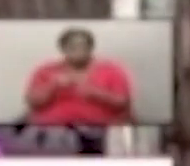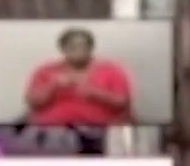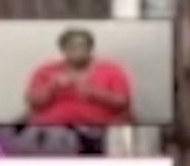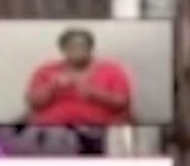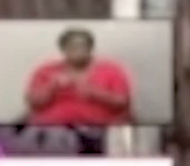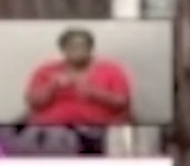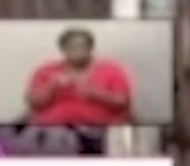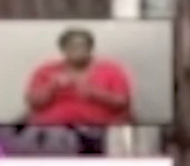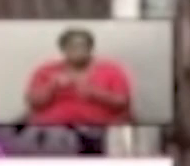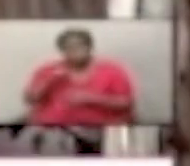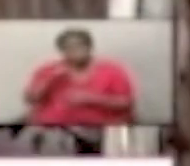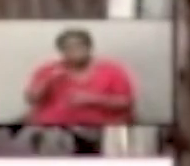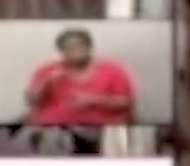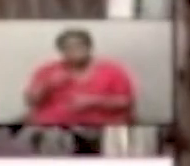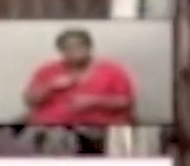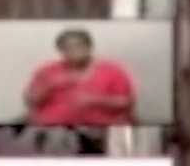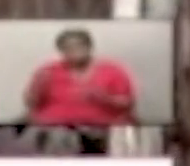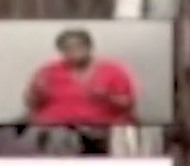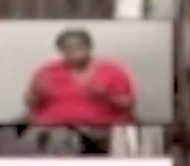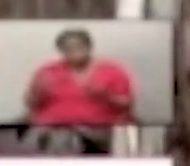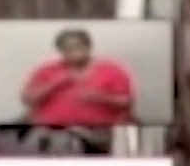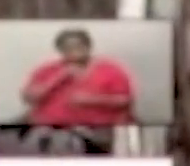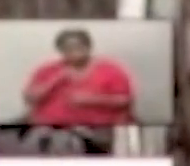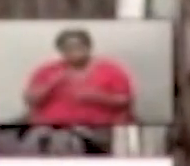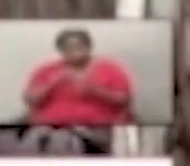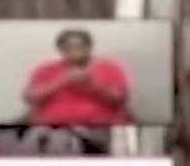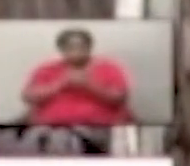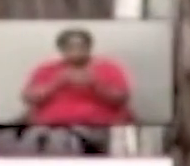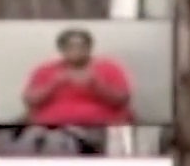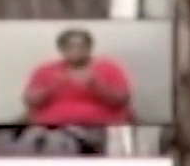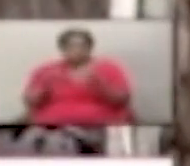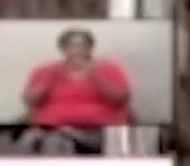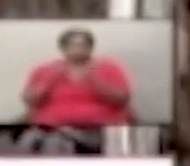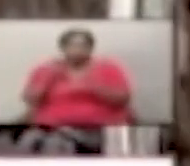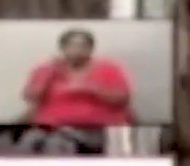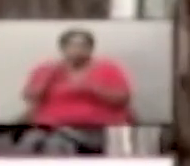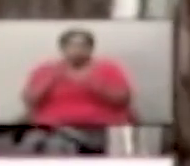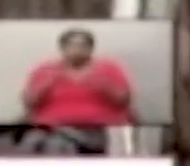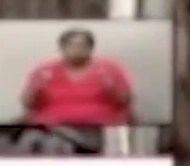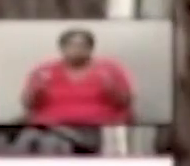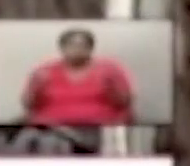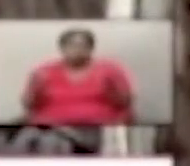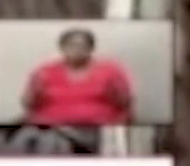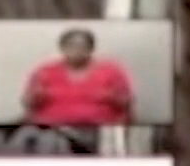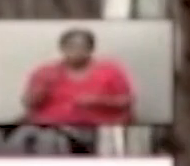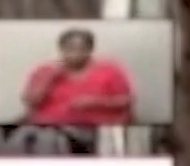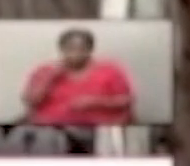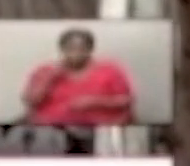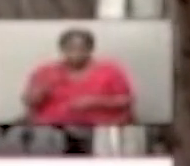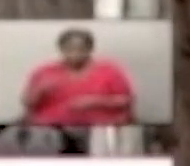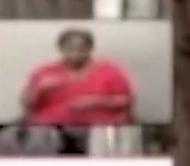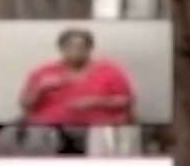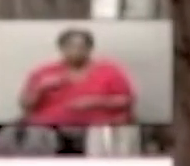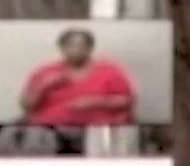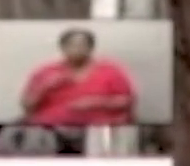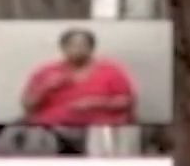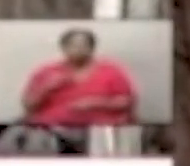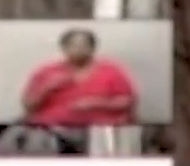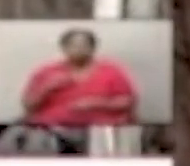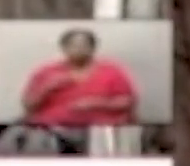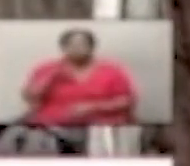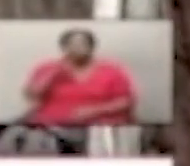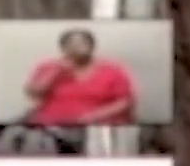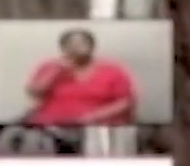za munne nti nze munnange nze omukazi simwagala era ewaka takola kitajjaayo. Twadde tulya ntumusanga n'engoye za